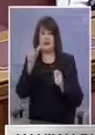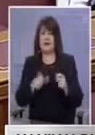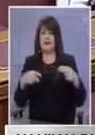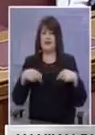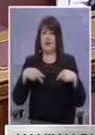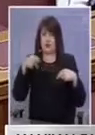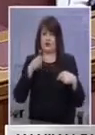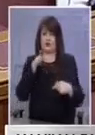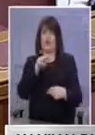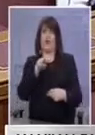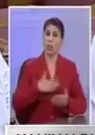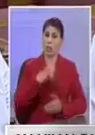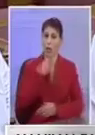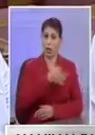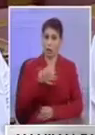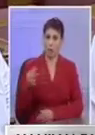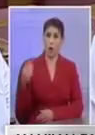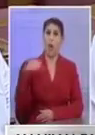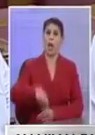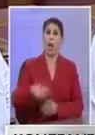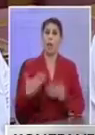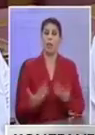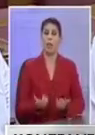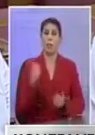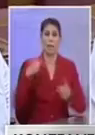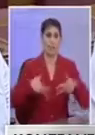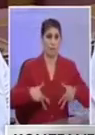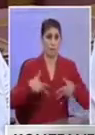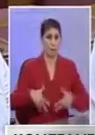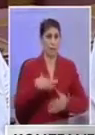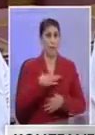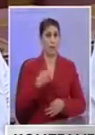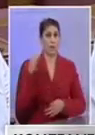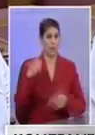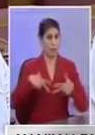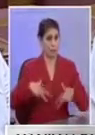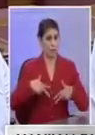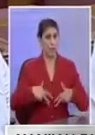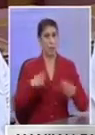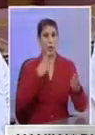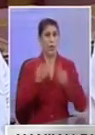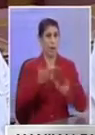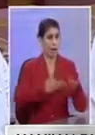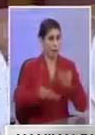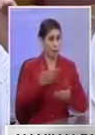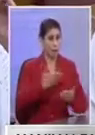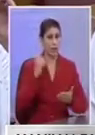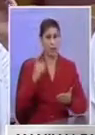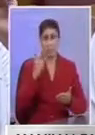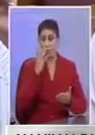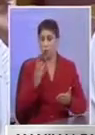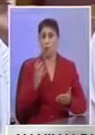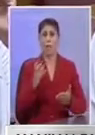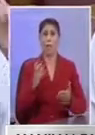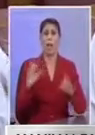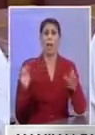Κοινωνικής Ασφάλειας μπροστά μας και δεν μας ενημερώνει. Εδώ έχουμε μια κυβέρνηση, εκπρόσωπος μιας κυβέρνησης η οποία διαπραγματεύεται ένα μείζον εθνικό